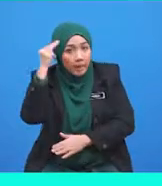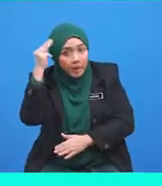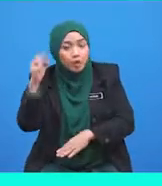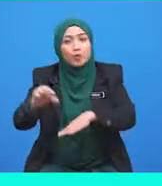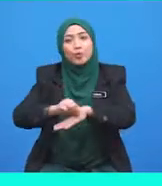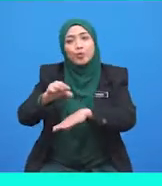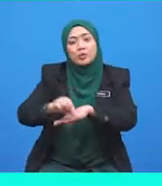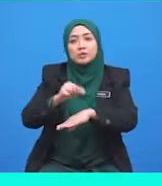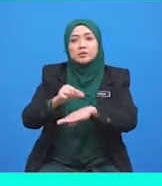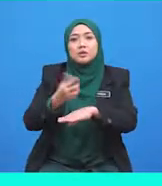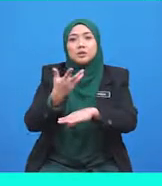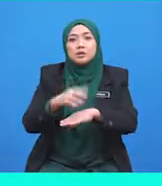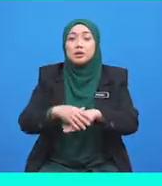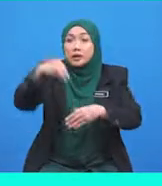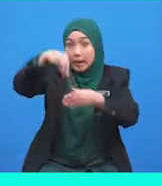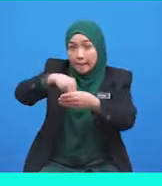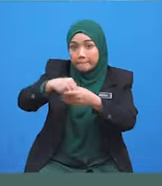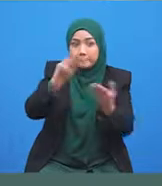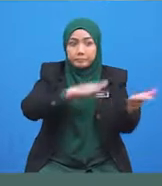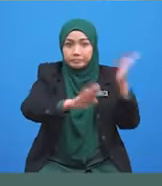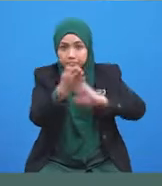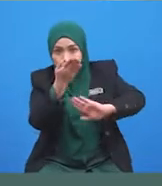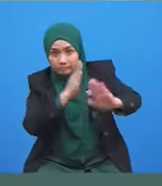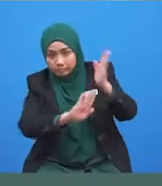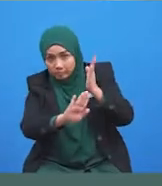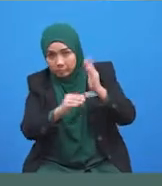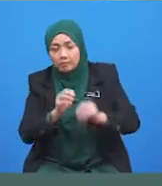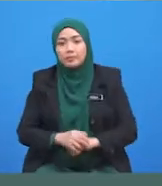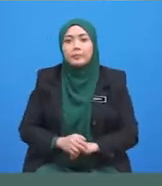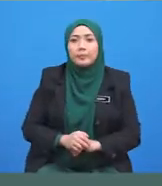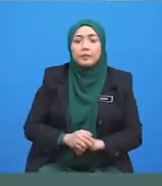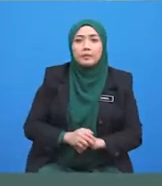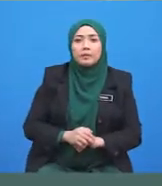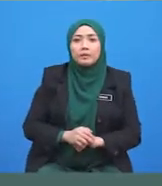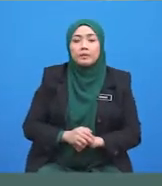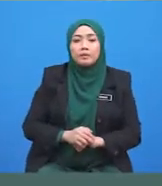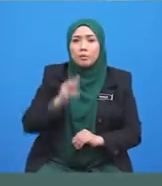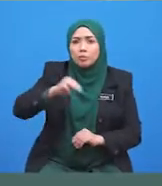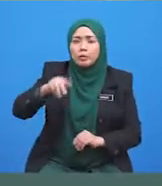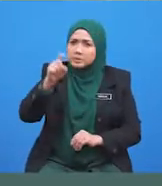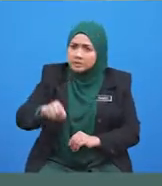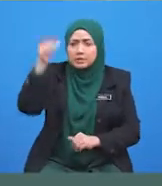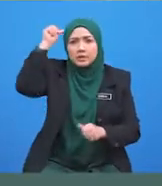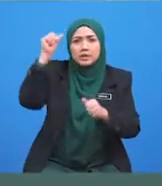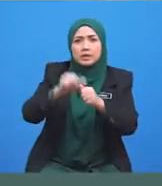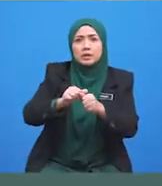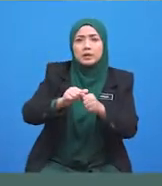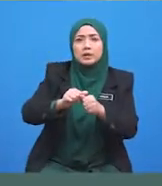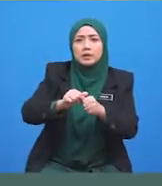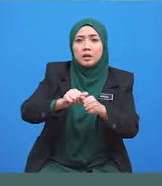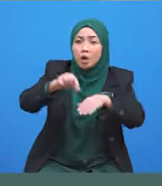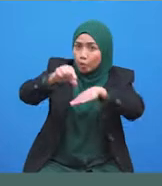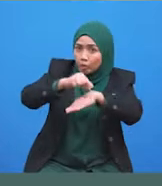dalam aktiviti persilatan. Murid-murid perlu ingat, peralatan ini mesti digunakan dengan